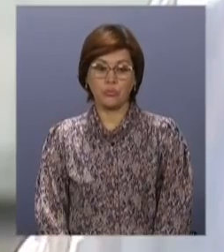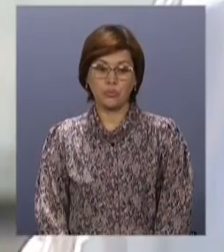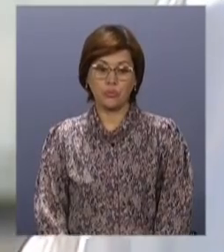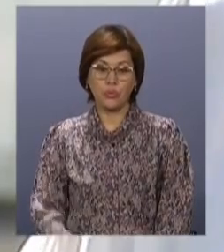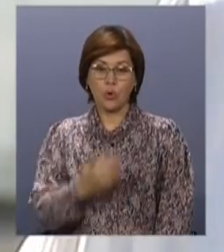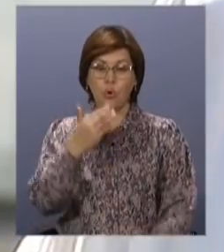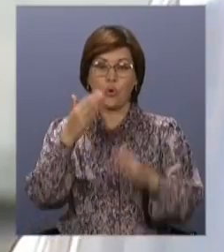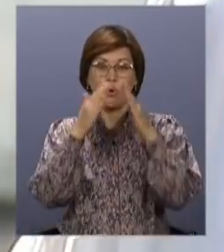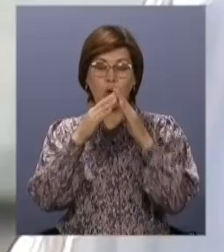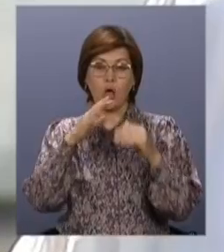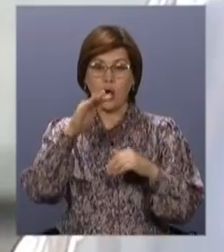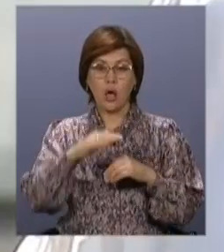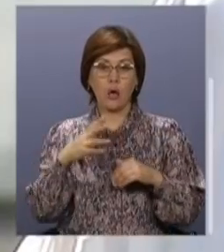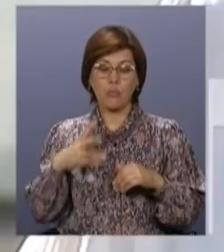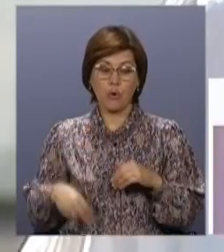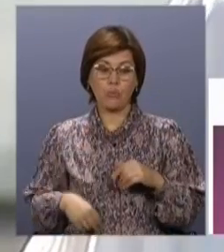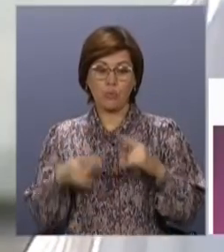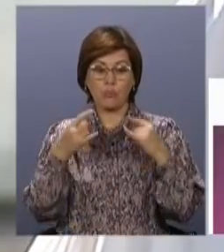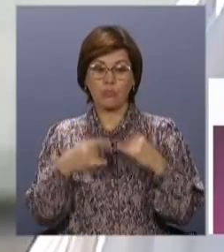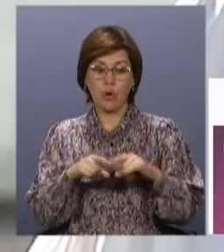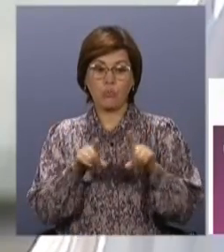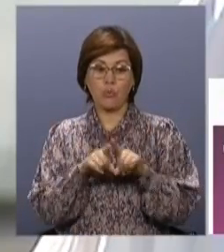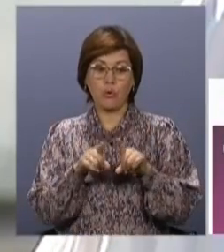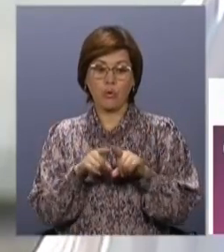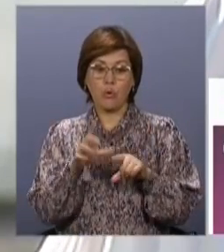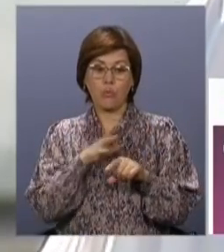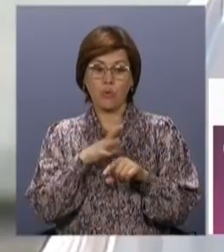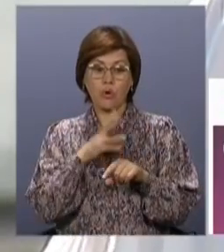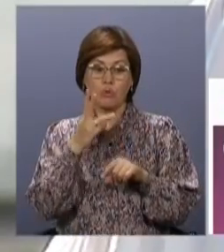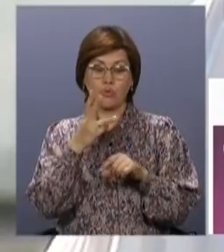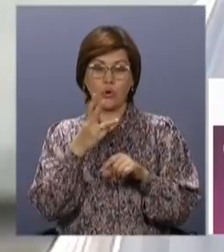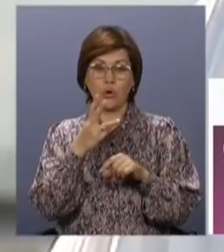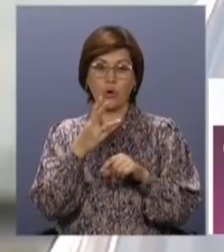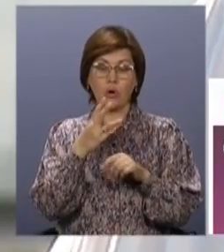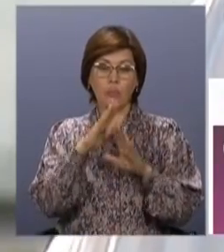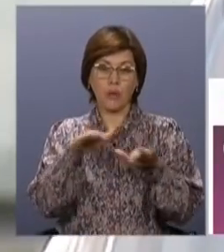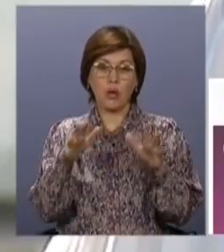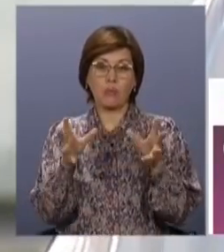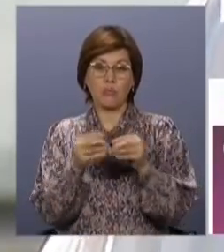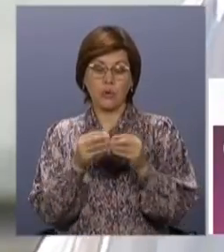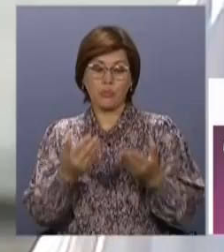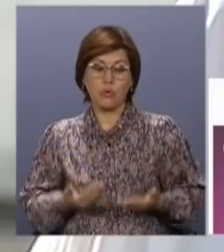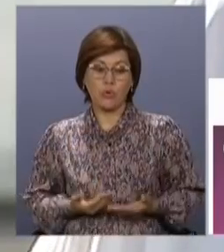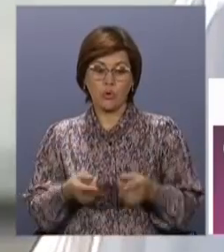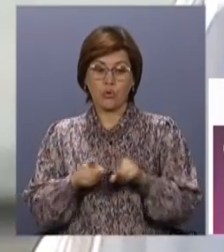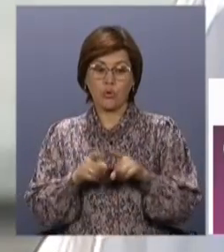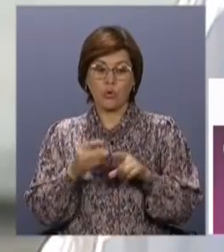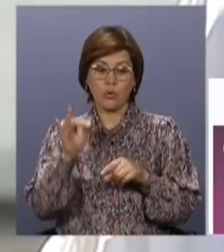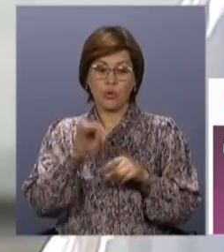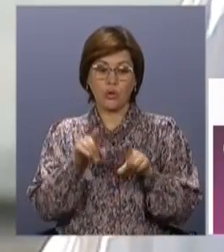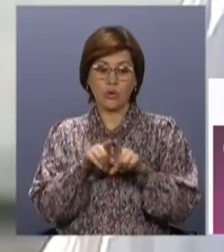Осы үйде ана кіші қызы дүниеге келді. Үш баласымен бірге тұрып осында. Осында